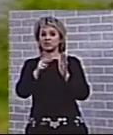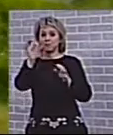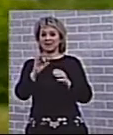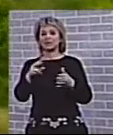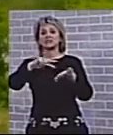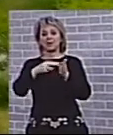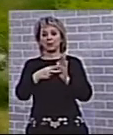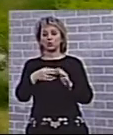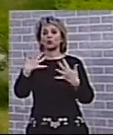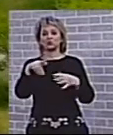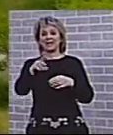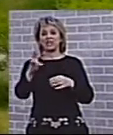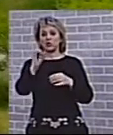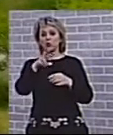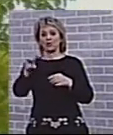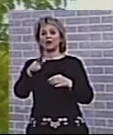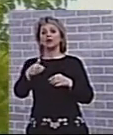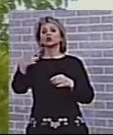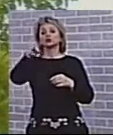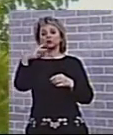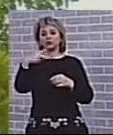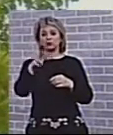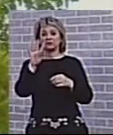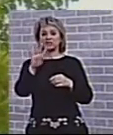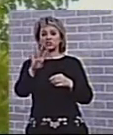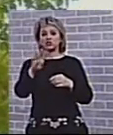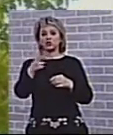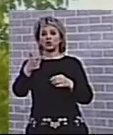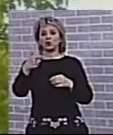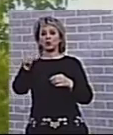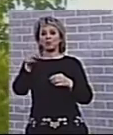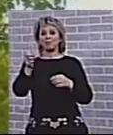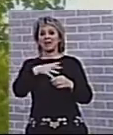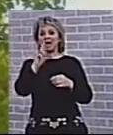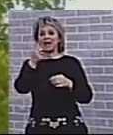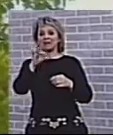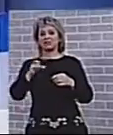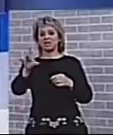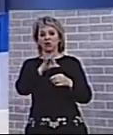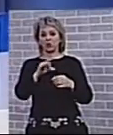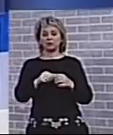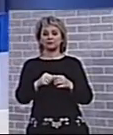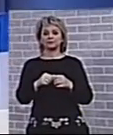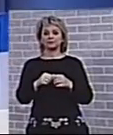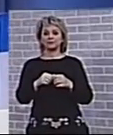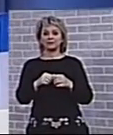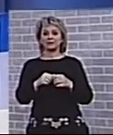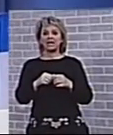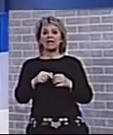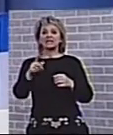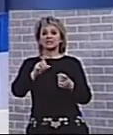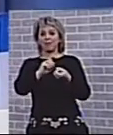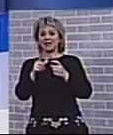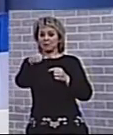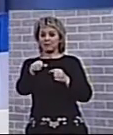8% запланирована уже на июль. Мария Индрикова, Станислав Фоменко, Дон-24, Белокалитвинский район. Схватка